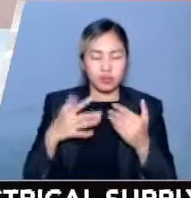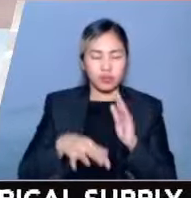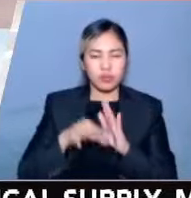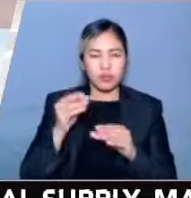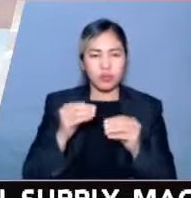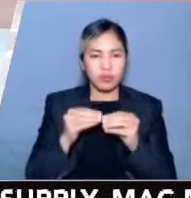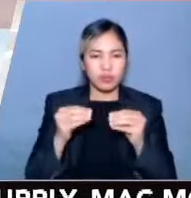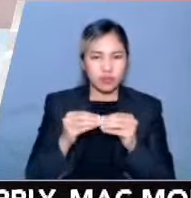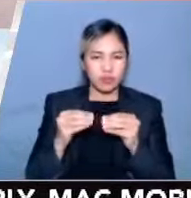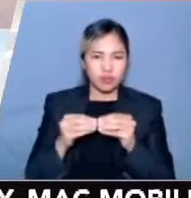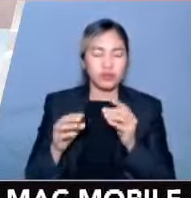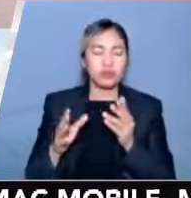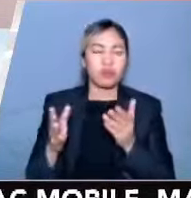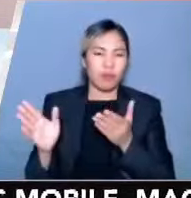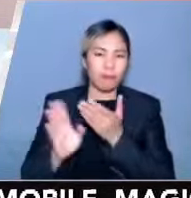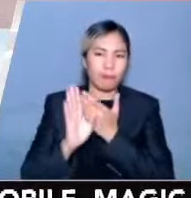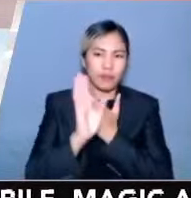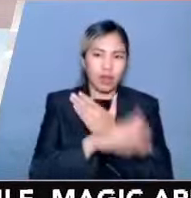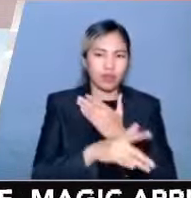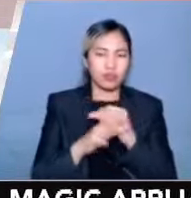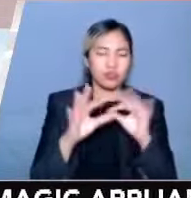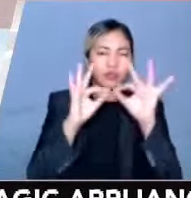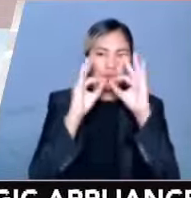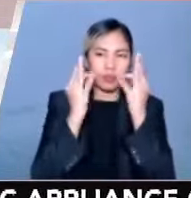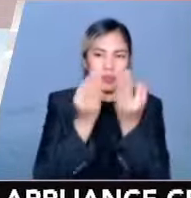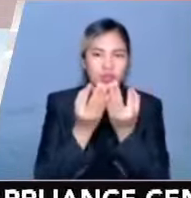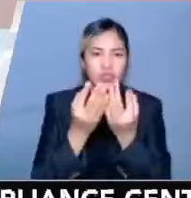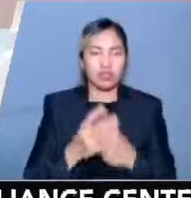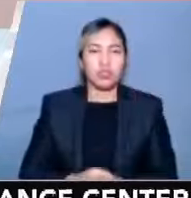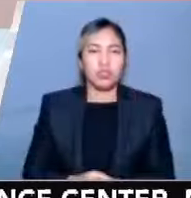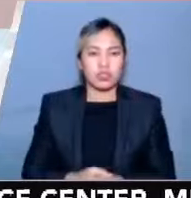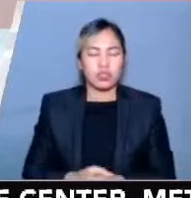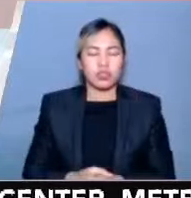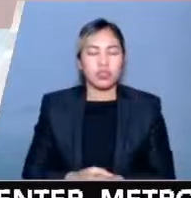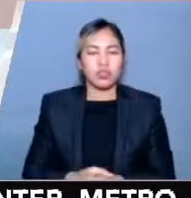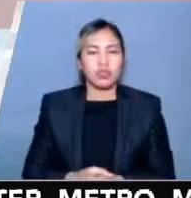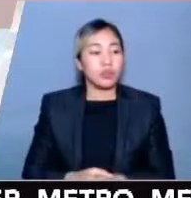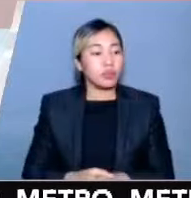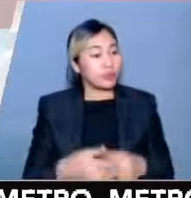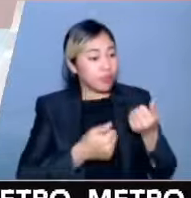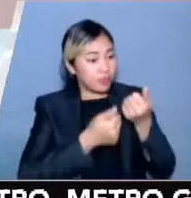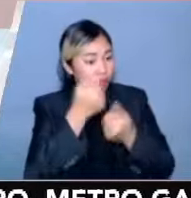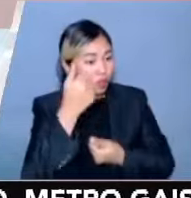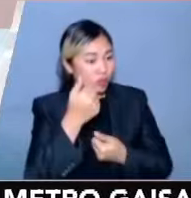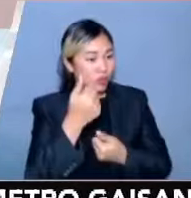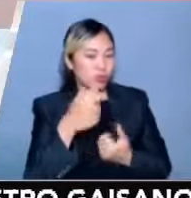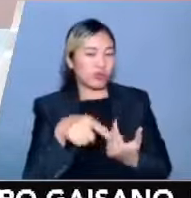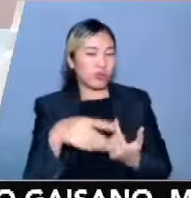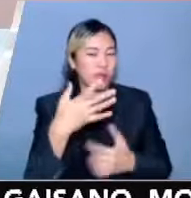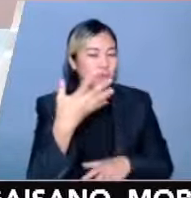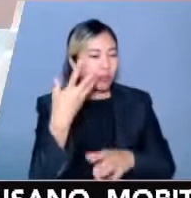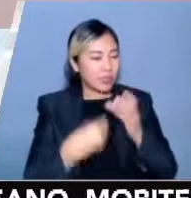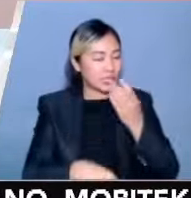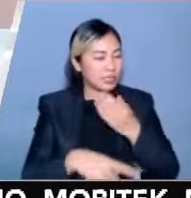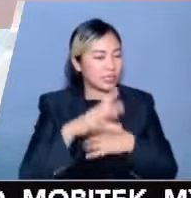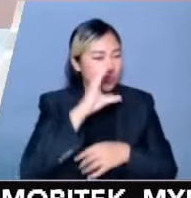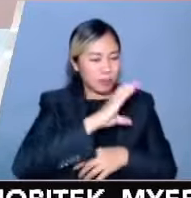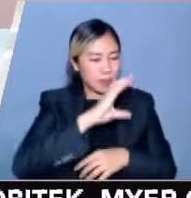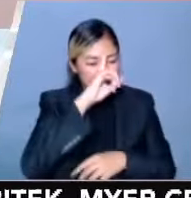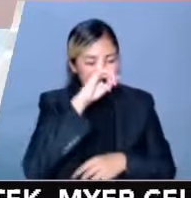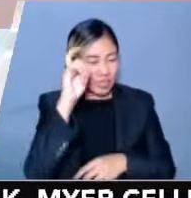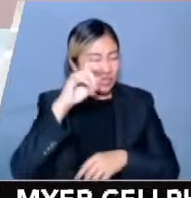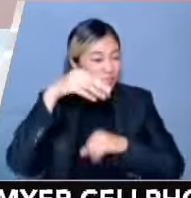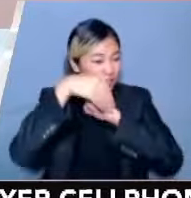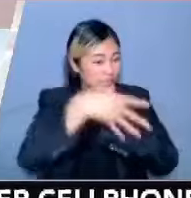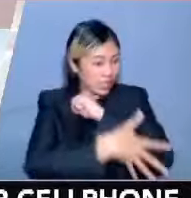sa mga pamilya nila na sila ay buhay po. So marami po dito dahil sa landslide? Opo, landslide saka